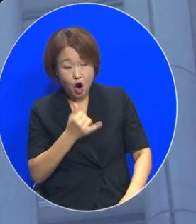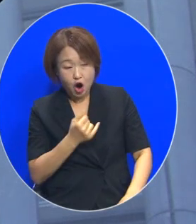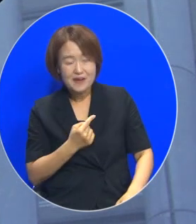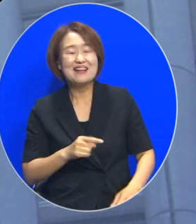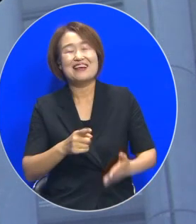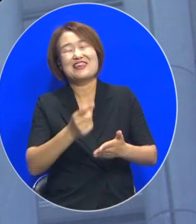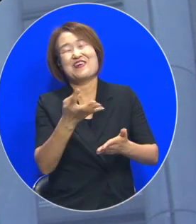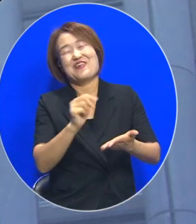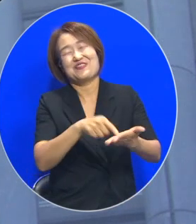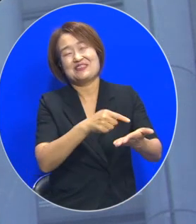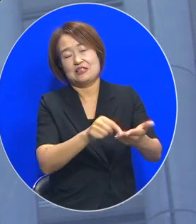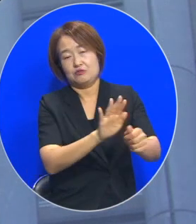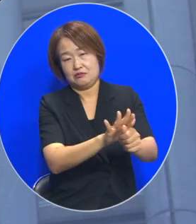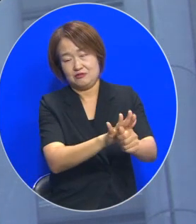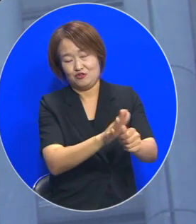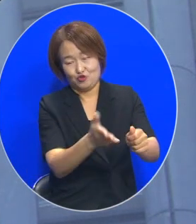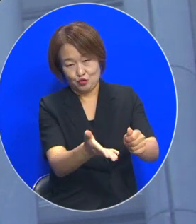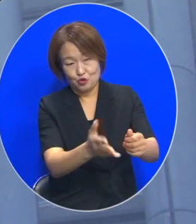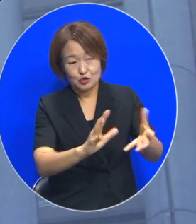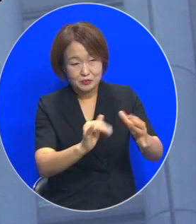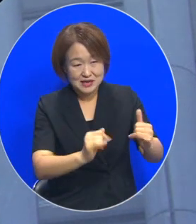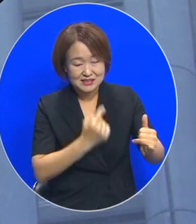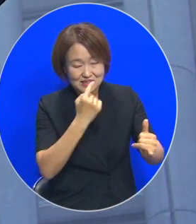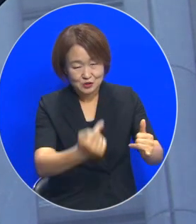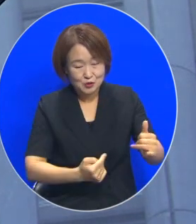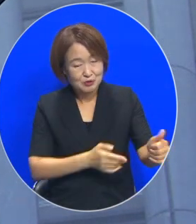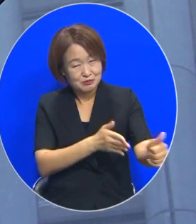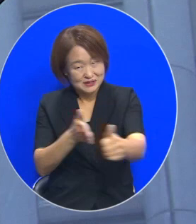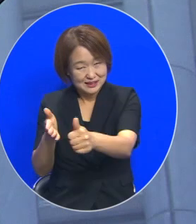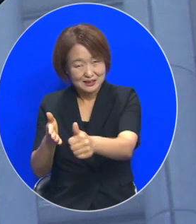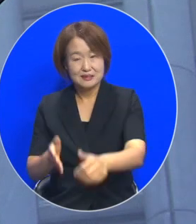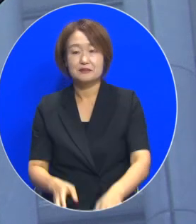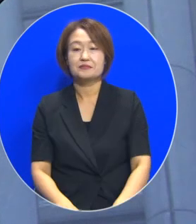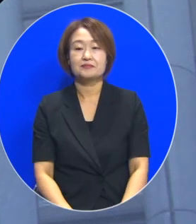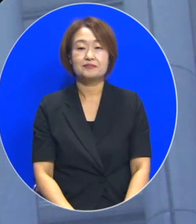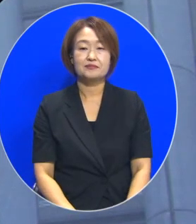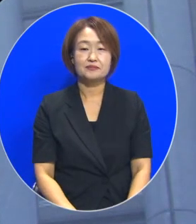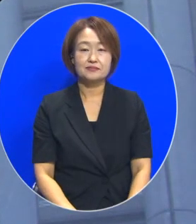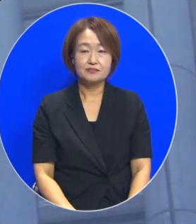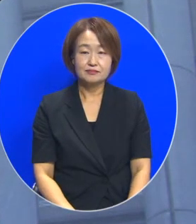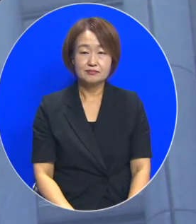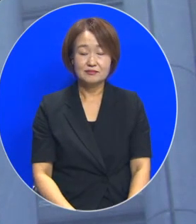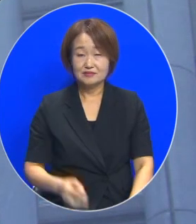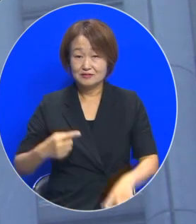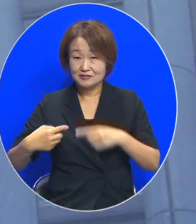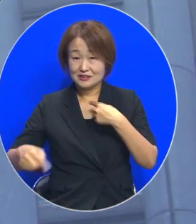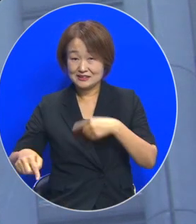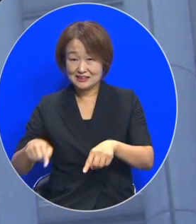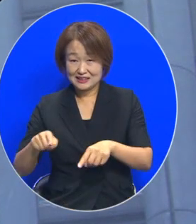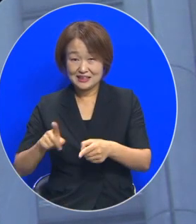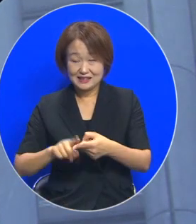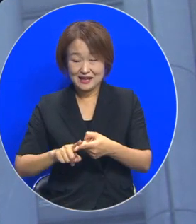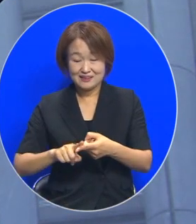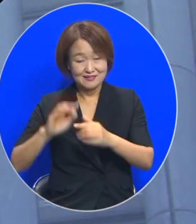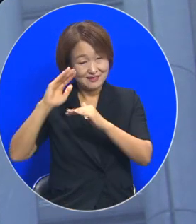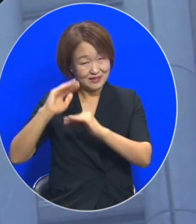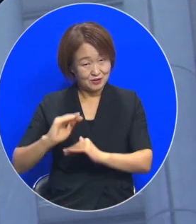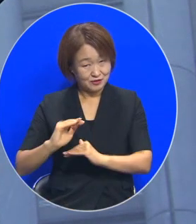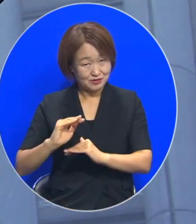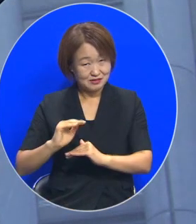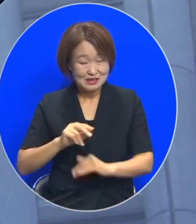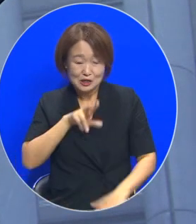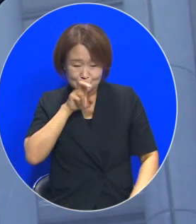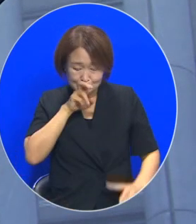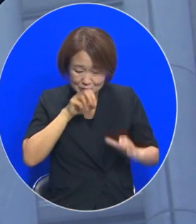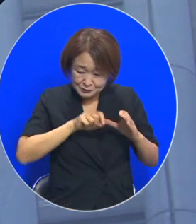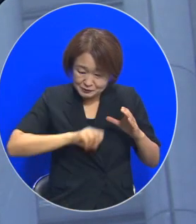하고 국민들의 활발한 신고와 제보를 당부했습니다 정책에 자물쇠를 여는 열쇠 말